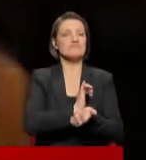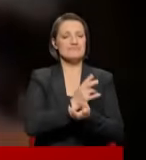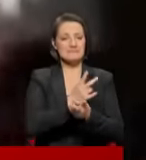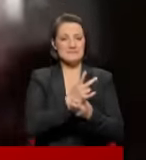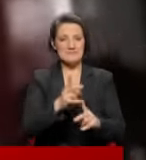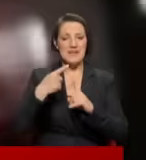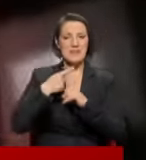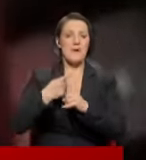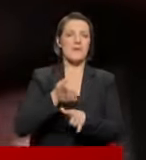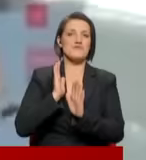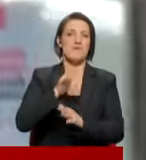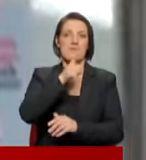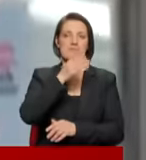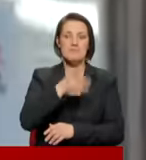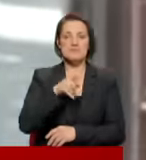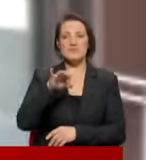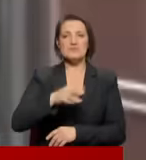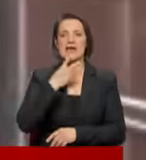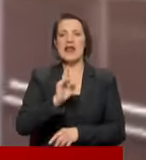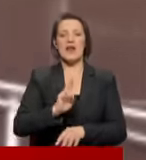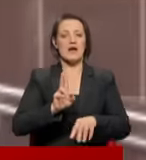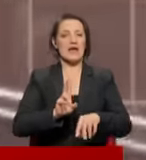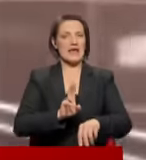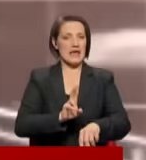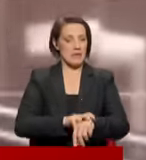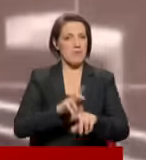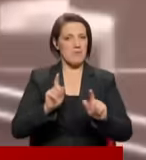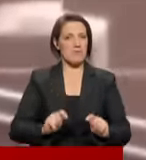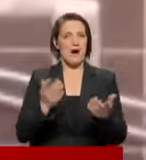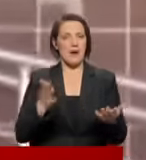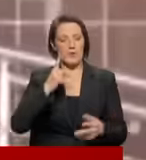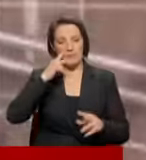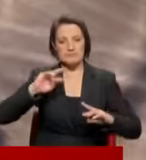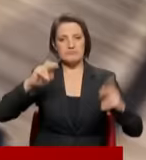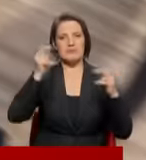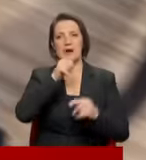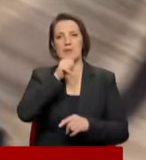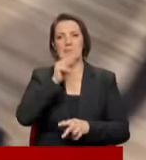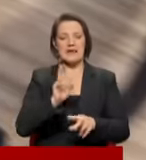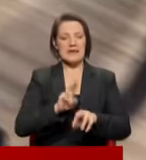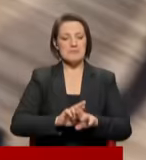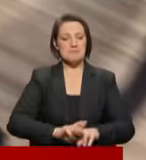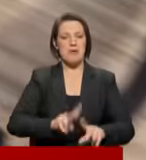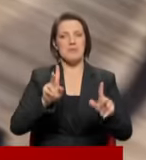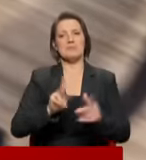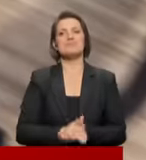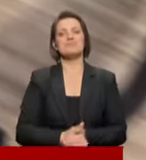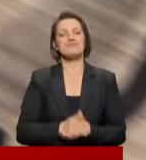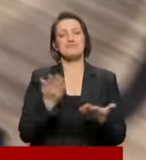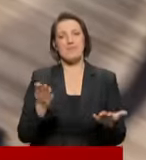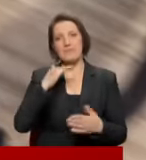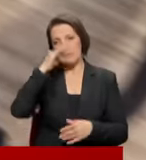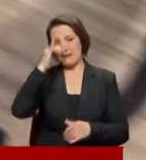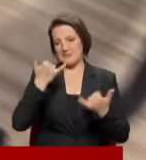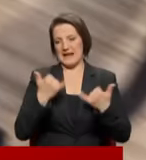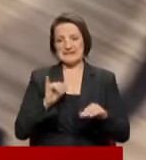çıkmaz tehditlerini sürdürdü. Bu kez elektronik kelepçe takıldı ama gözü dönmüş adam elektronik kelepçeyi de kırdı. Üstelik